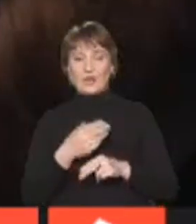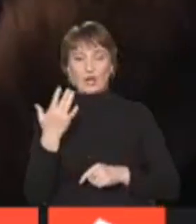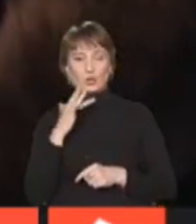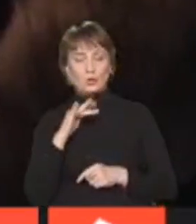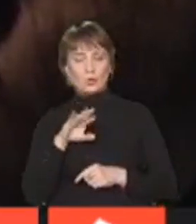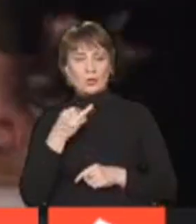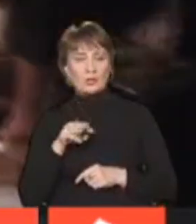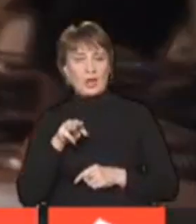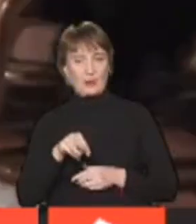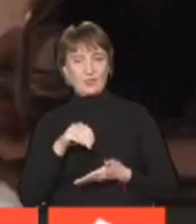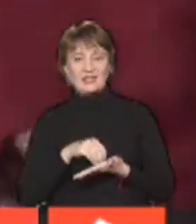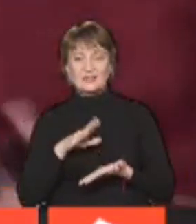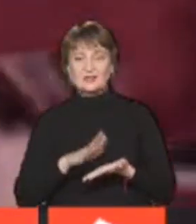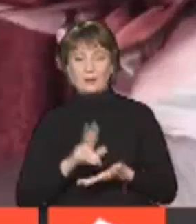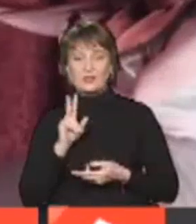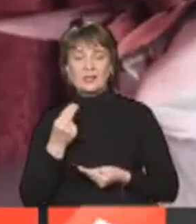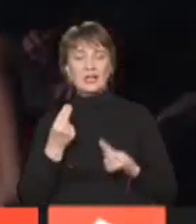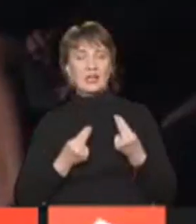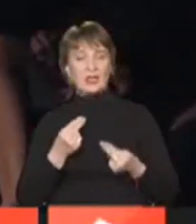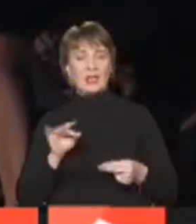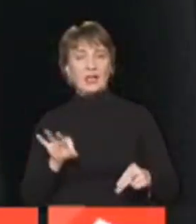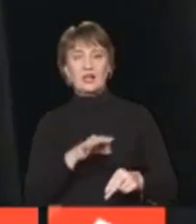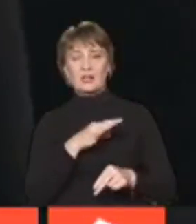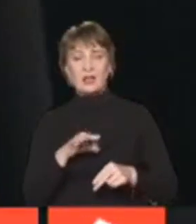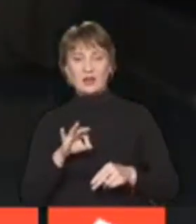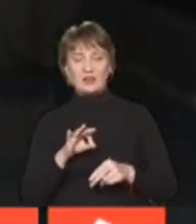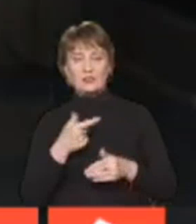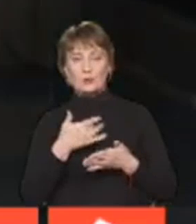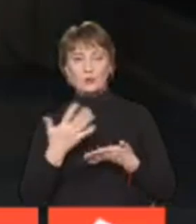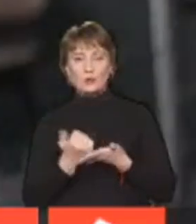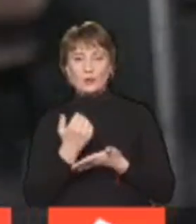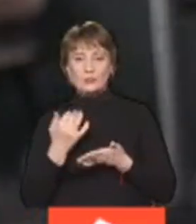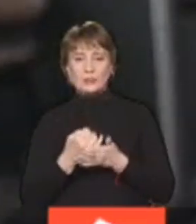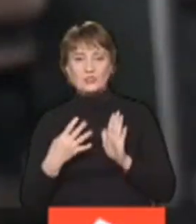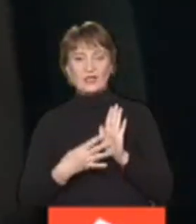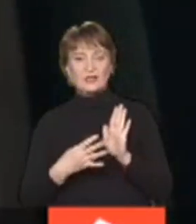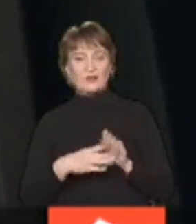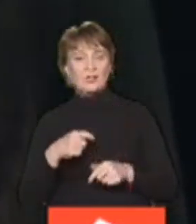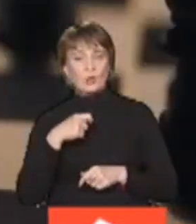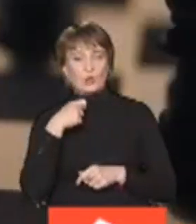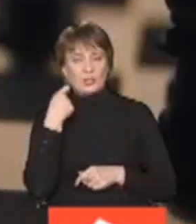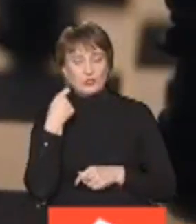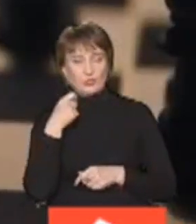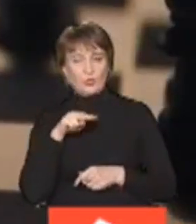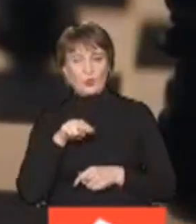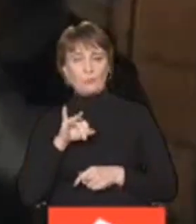Таймс». А запит «Як грати в шахи» у Google досяг свого 9-річного піку.